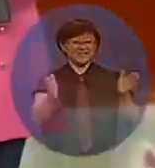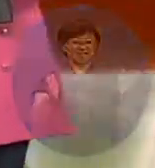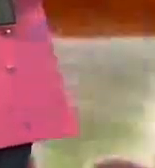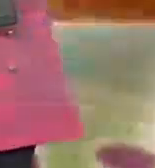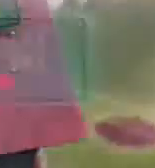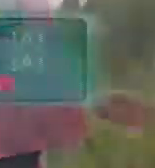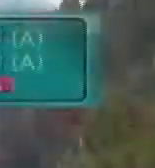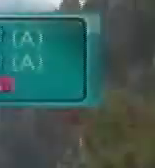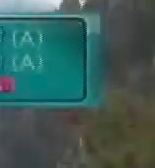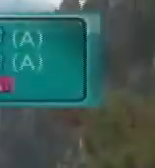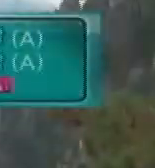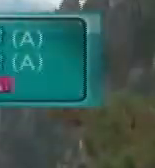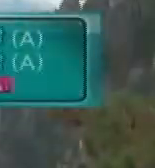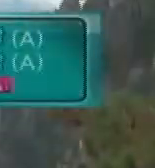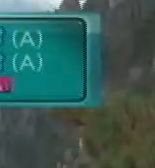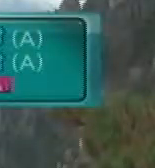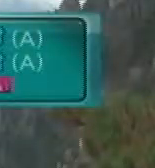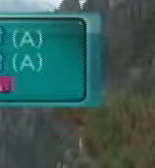네.